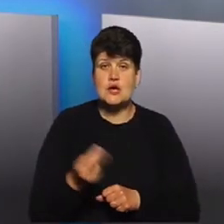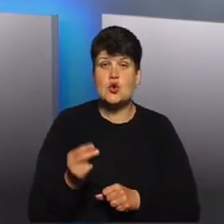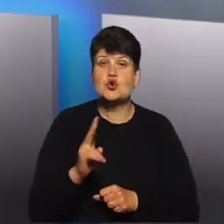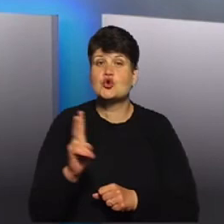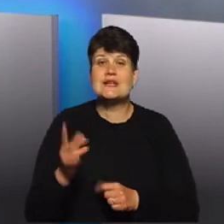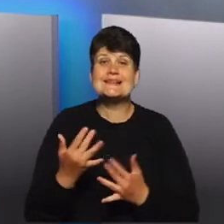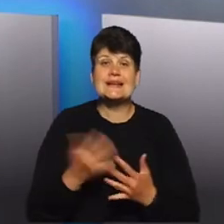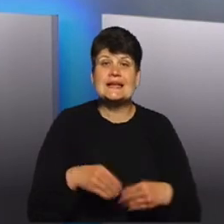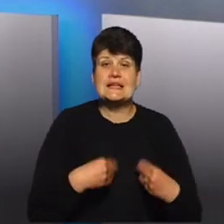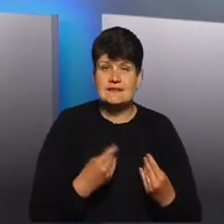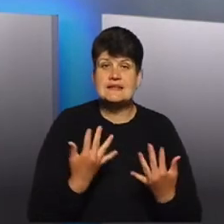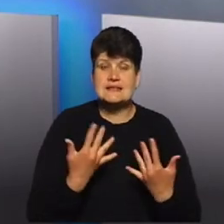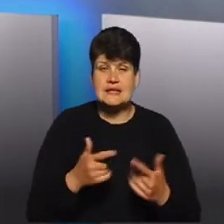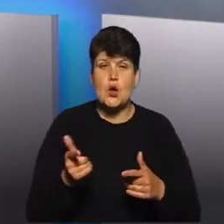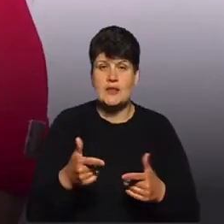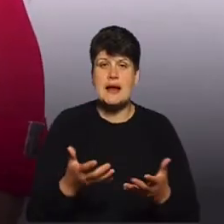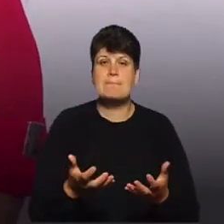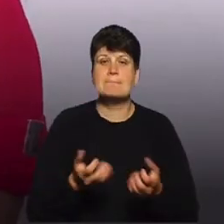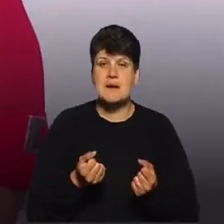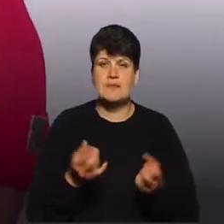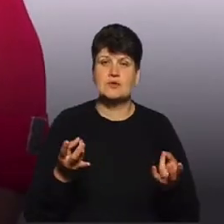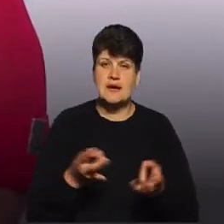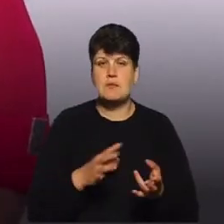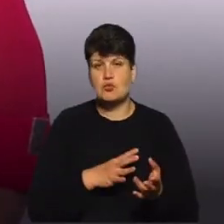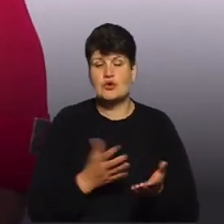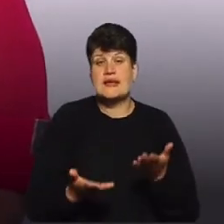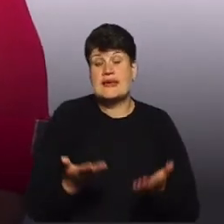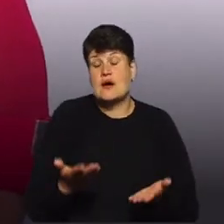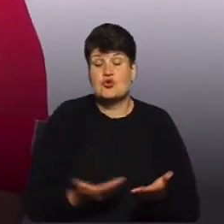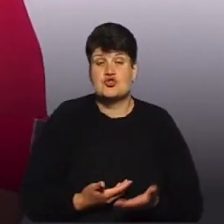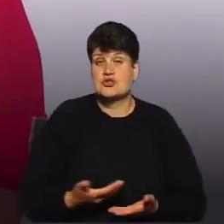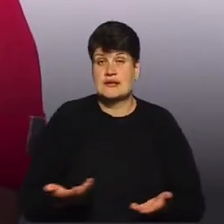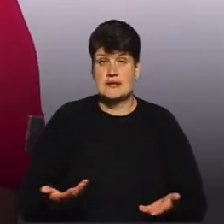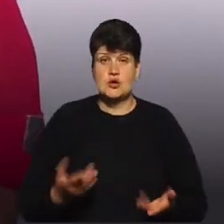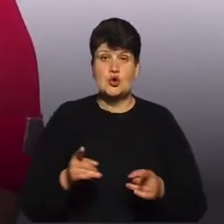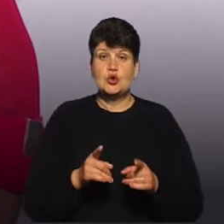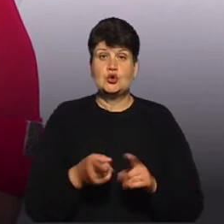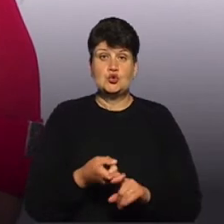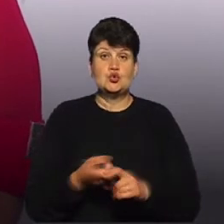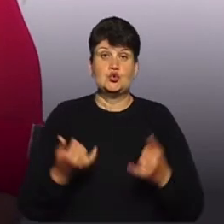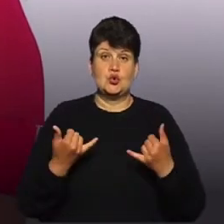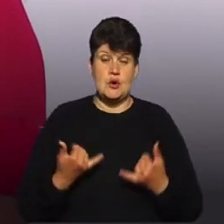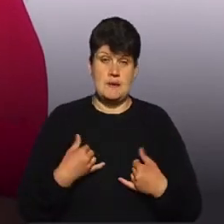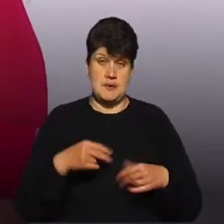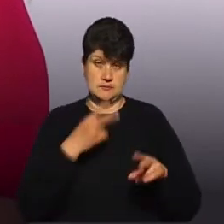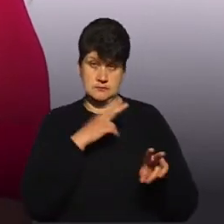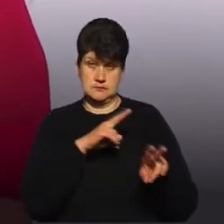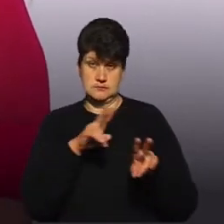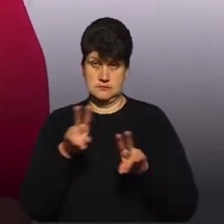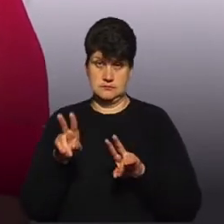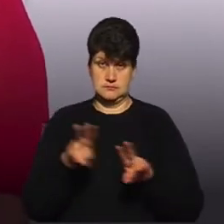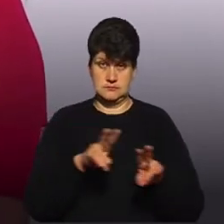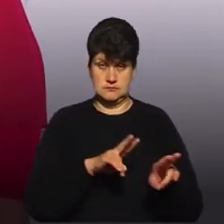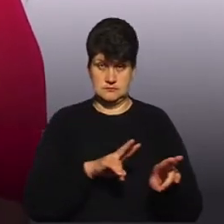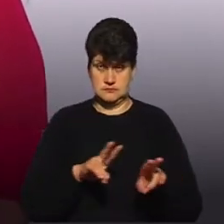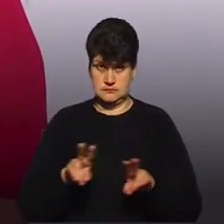і приймали, тому що треба було якось вижити. Якщо стосується сьогодні, ми спостерігаємо, ну, насправді, ми спостерігаємо